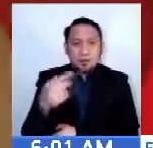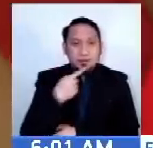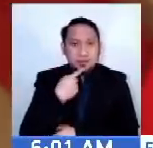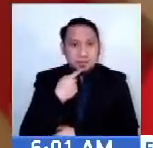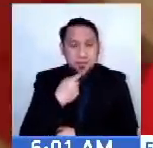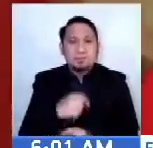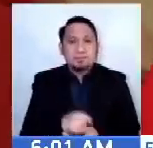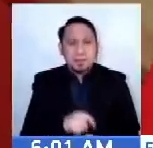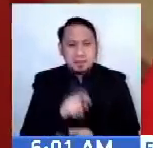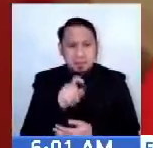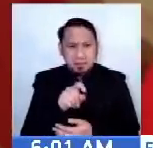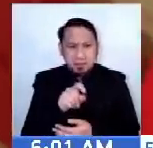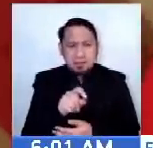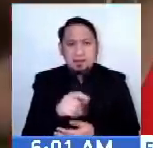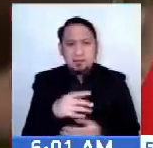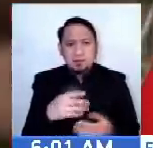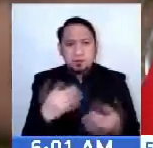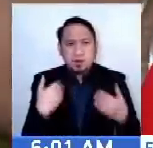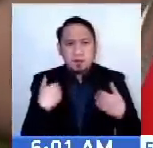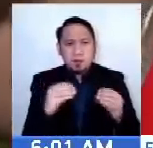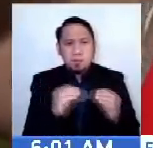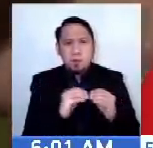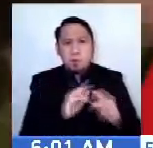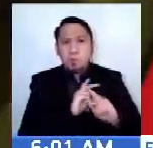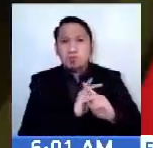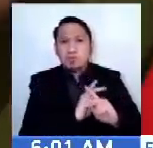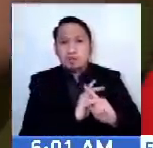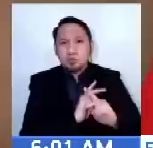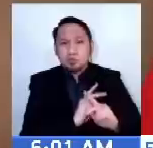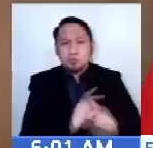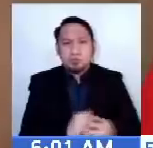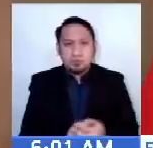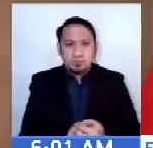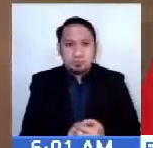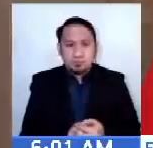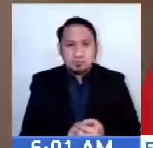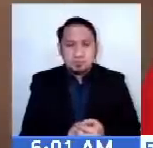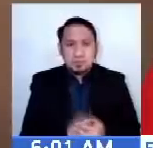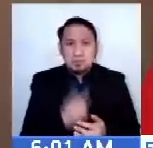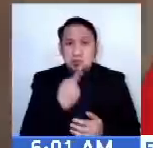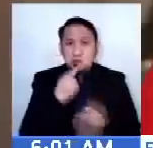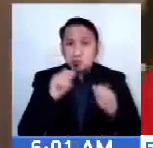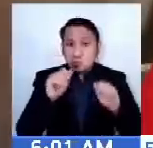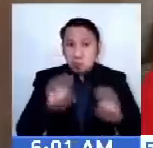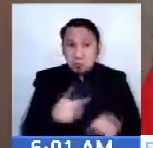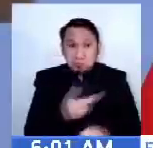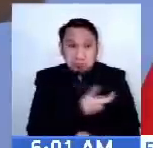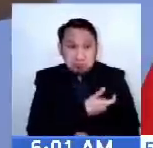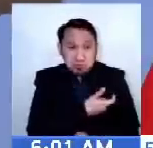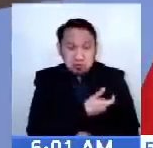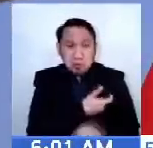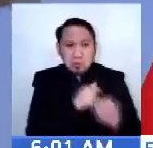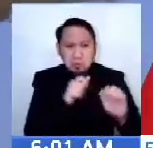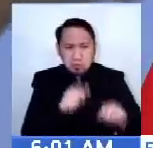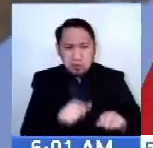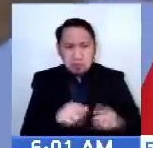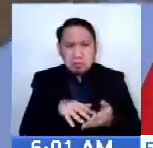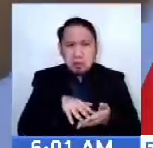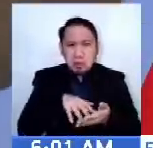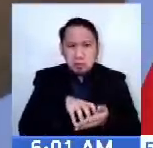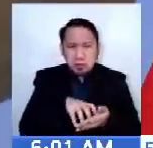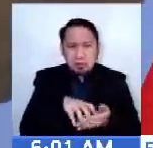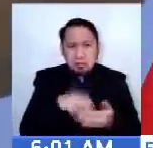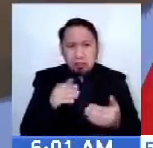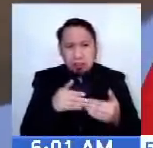at maibalik ang proteksyon ng bakuna. Posible raw kasi itong humina ilang buwan matapos makumpleto ang primary series